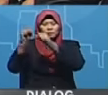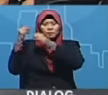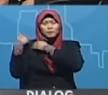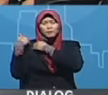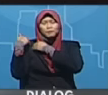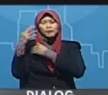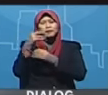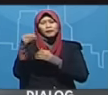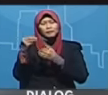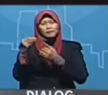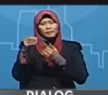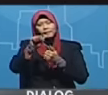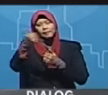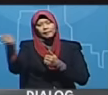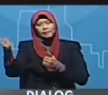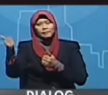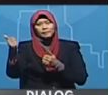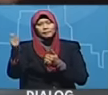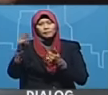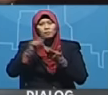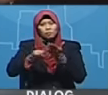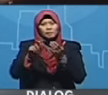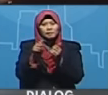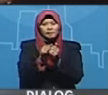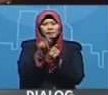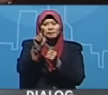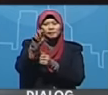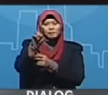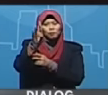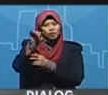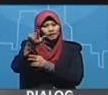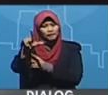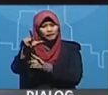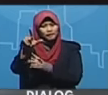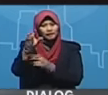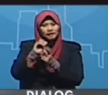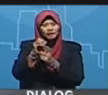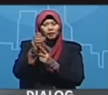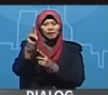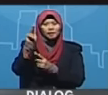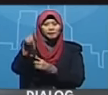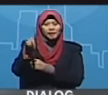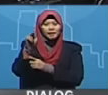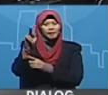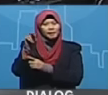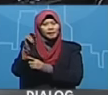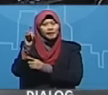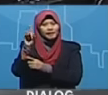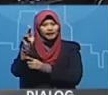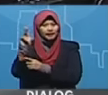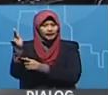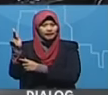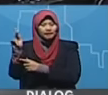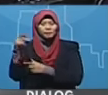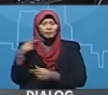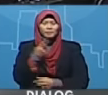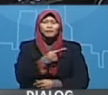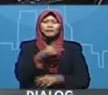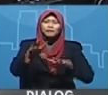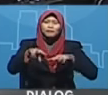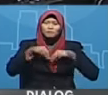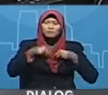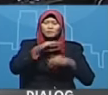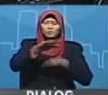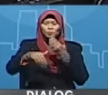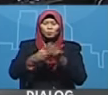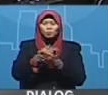kepada KPDNKK, Tribunal Pengguna dan Polis Diraja Malaysia saja? Yes, atau seperti yang saya sebutkan tadi, kita sebenarnya kita menerima semua jenis aduan. Lah. Okay.